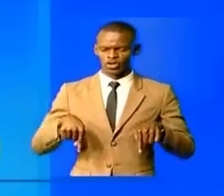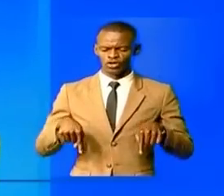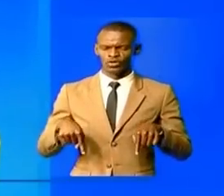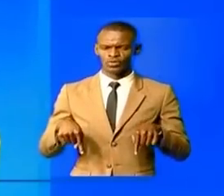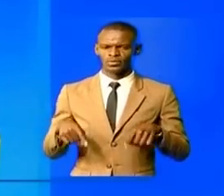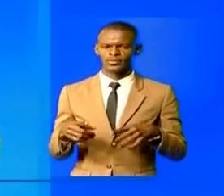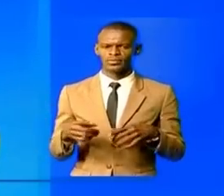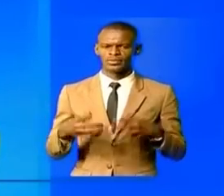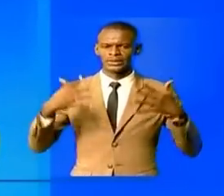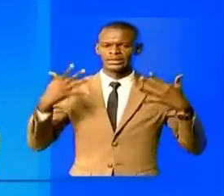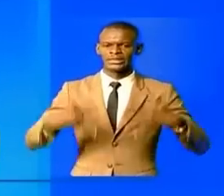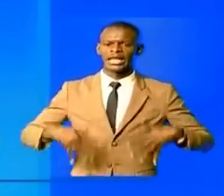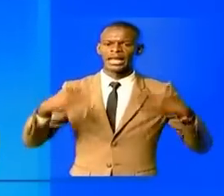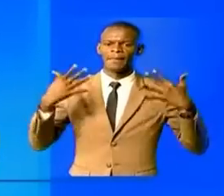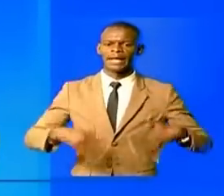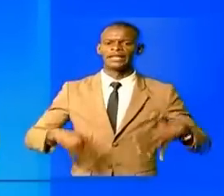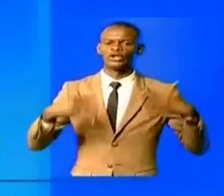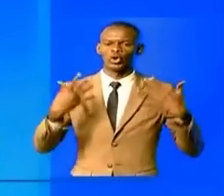Noël.